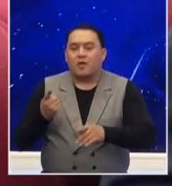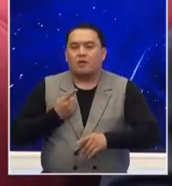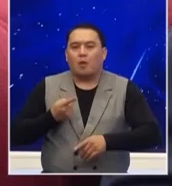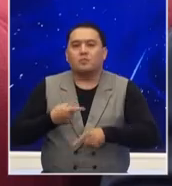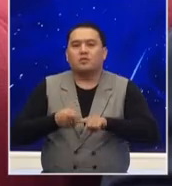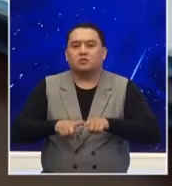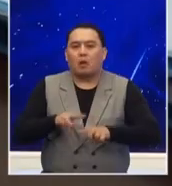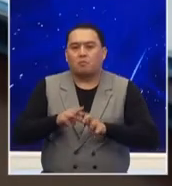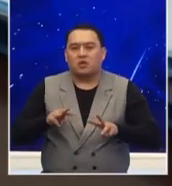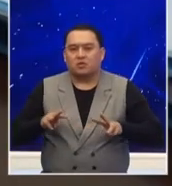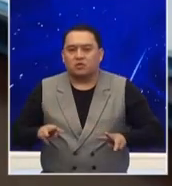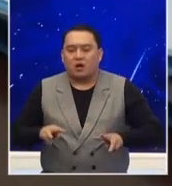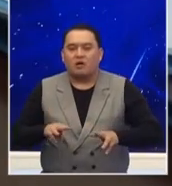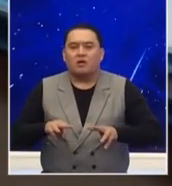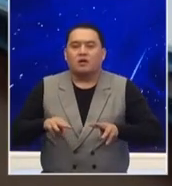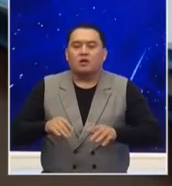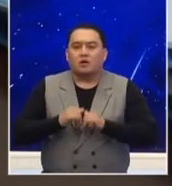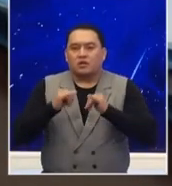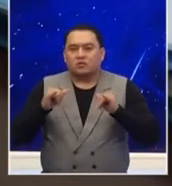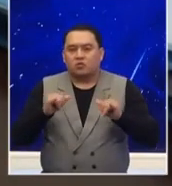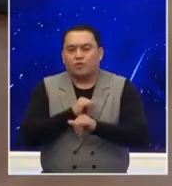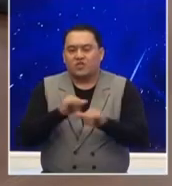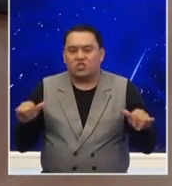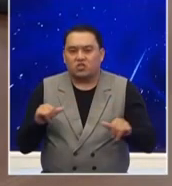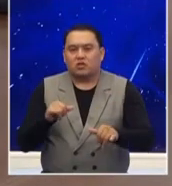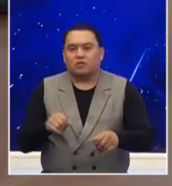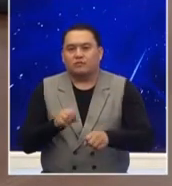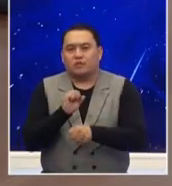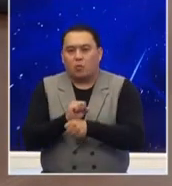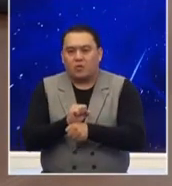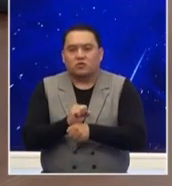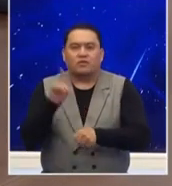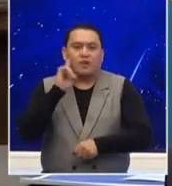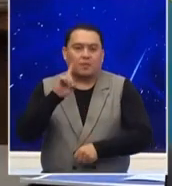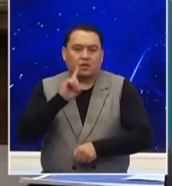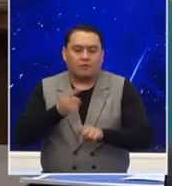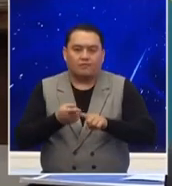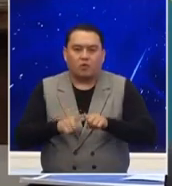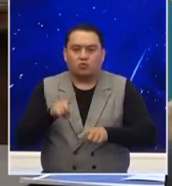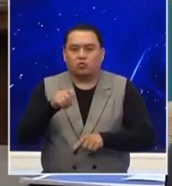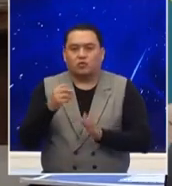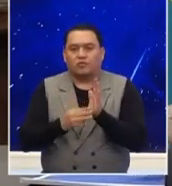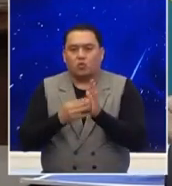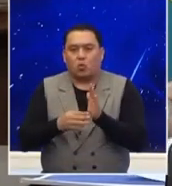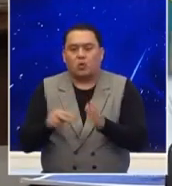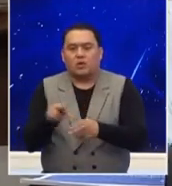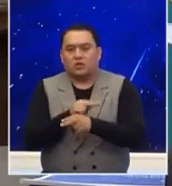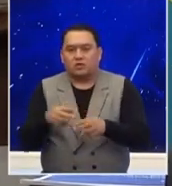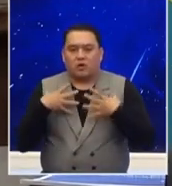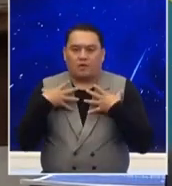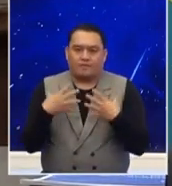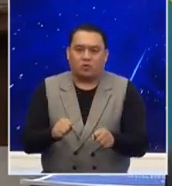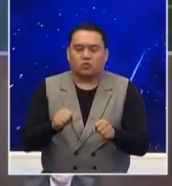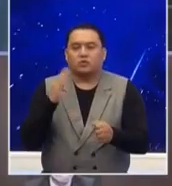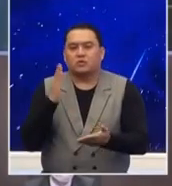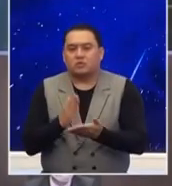министра здравоохранения, пессимистичный вариант развития COVID-19 предотвращен. На сегодня 119 тысяч казахстанцев уже излечились от коварного